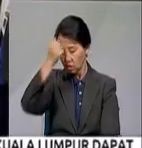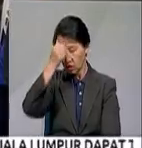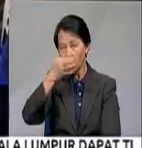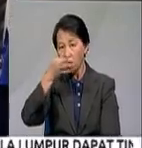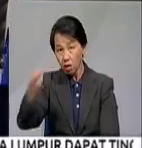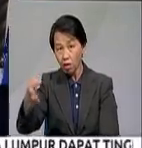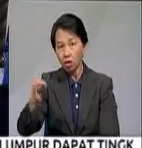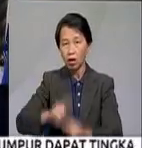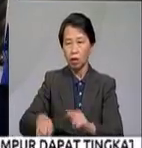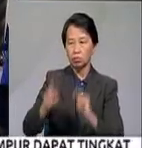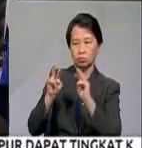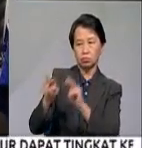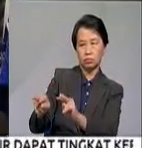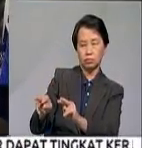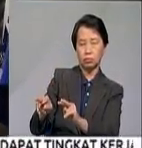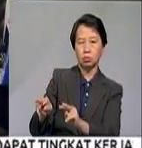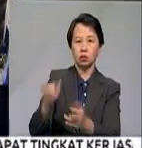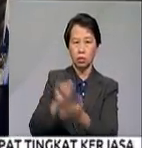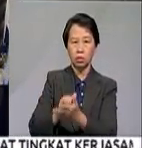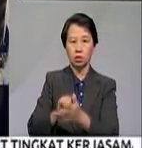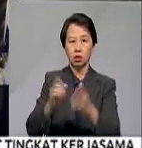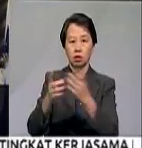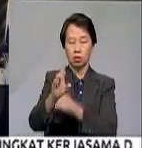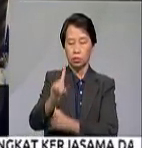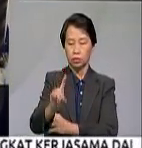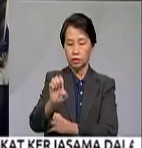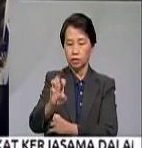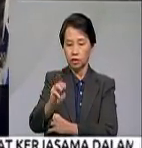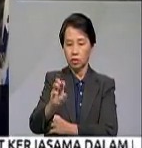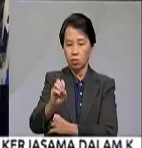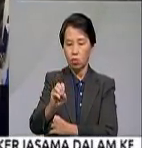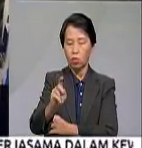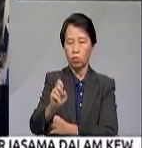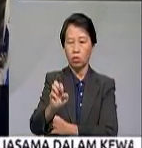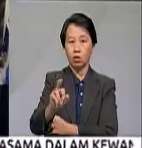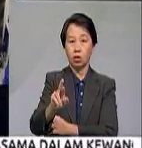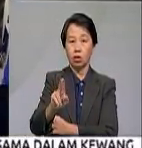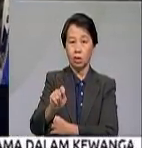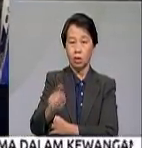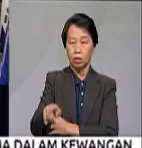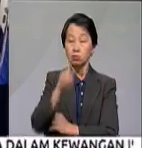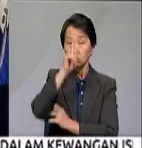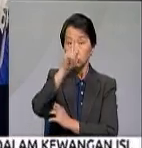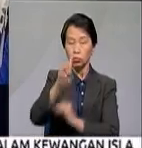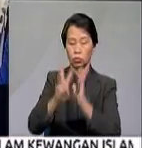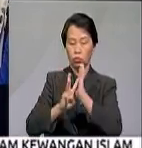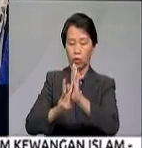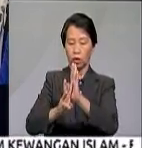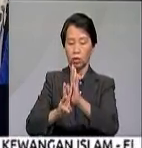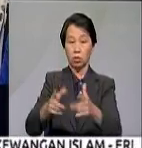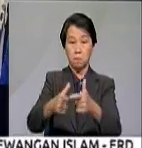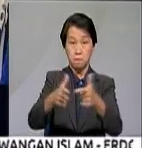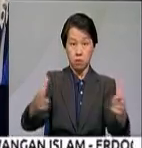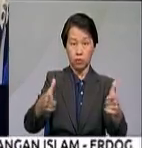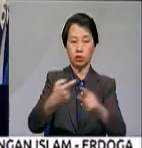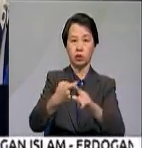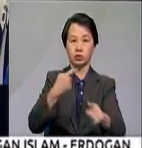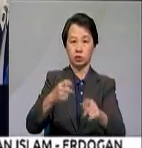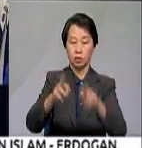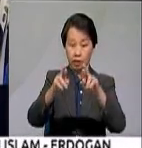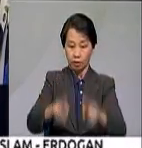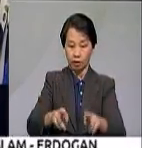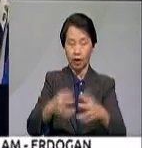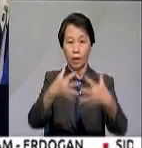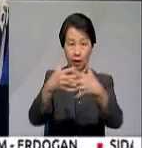ternampak jelas bahawa Demokrat yang sudah tentu mewakili sebahagian yang besar daripada rakyat